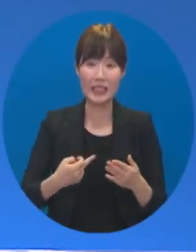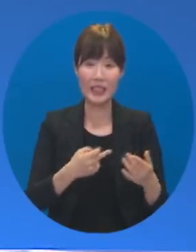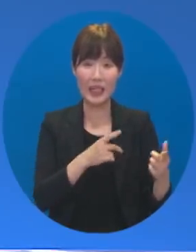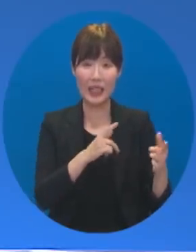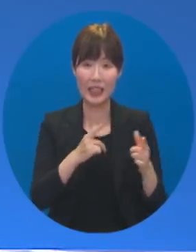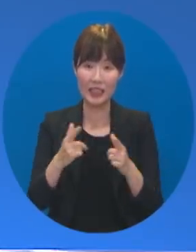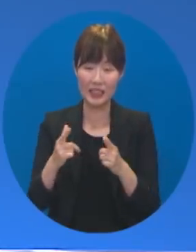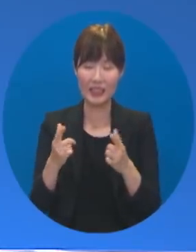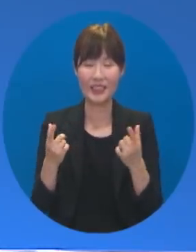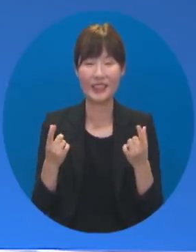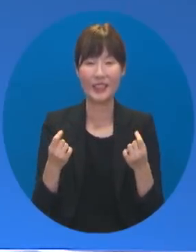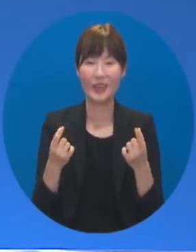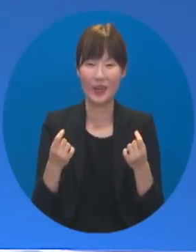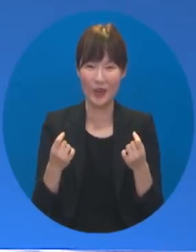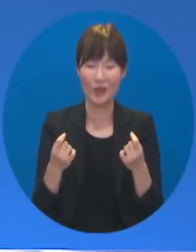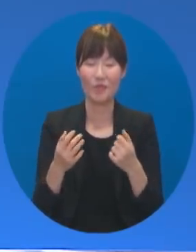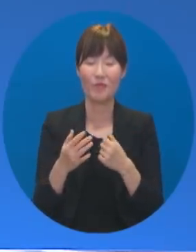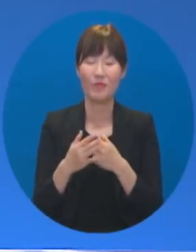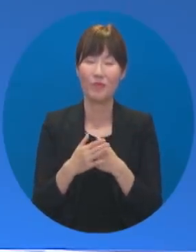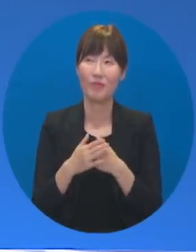있다.